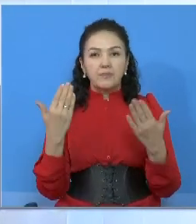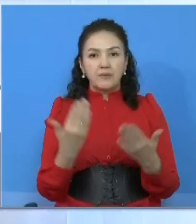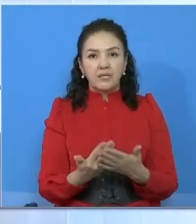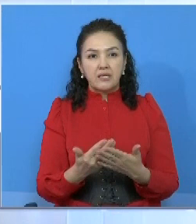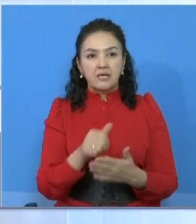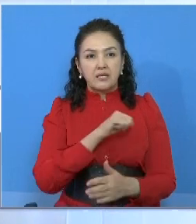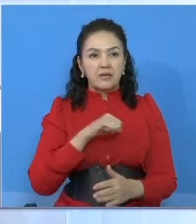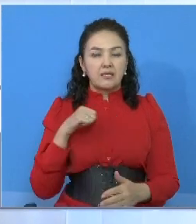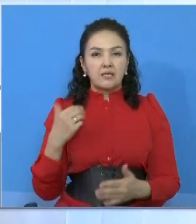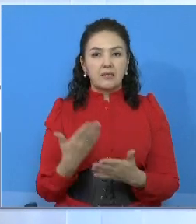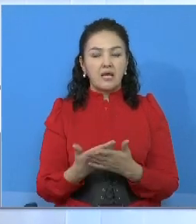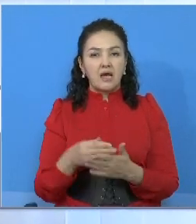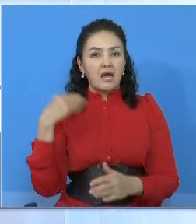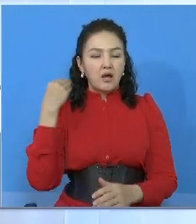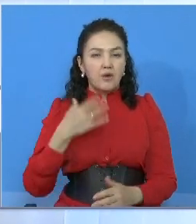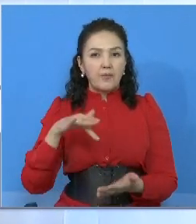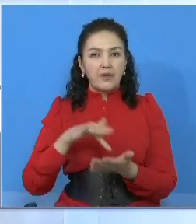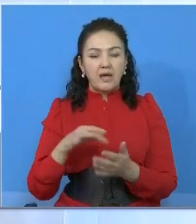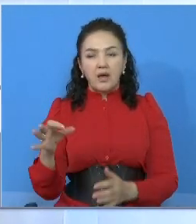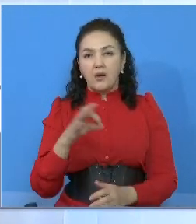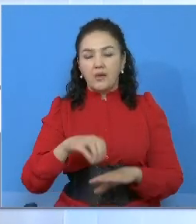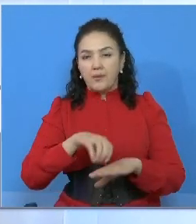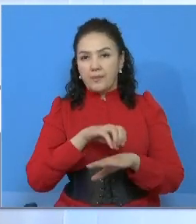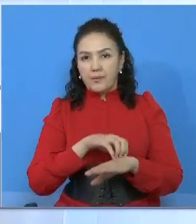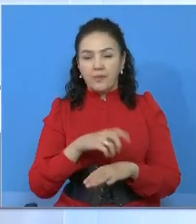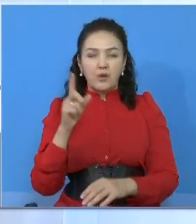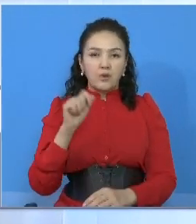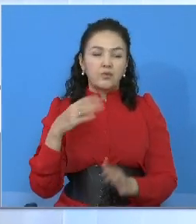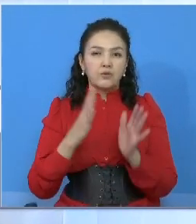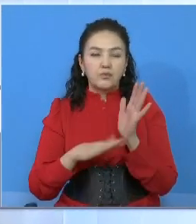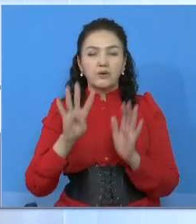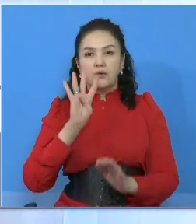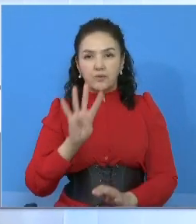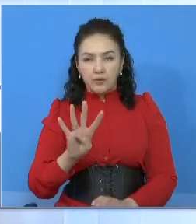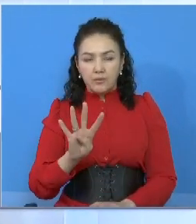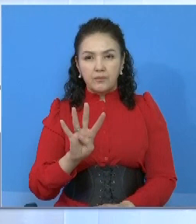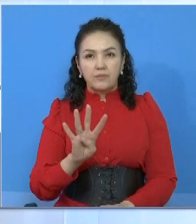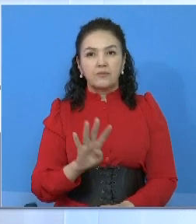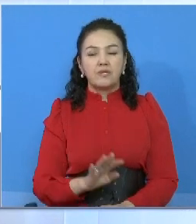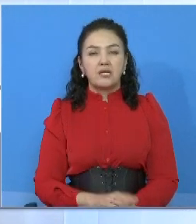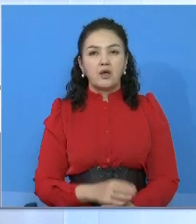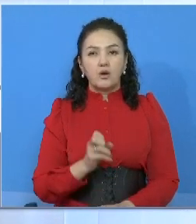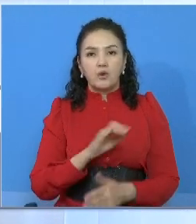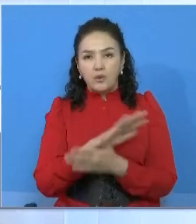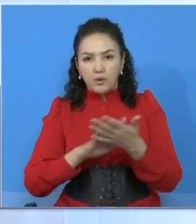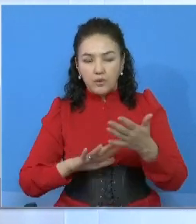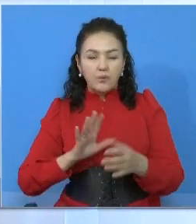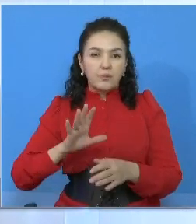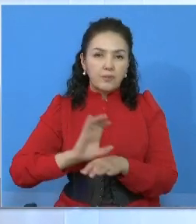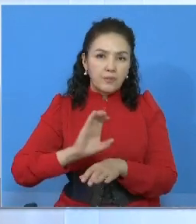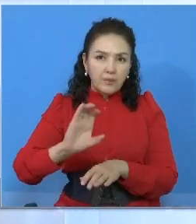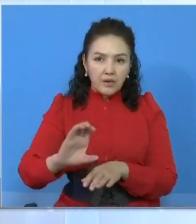биылдың өзінде біздерге Ақтөбе қаласы және аудан әкімдіктерінен 194 ұсыныс түсті.